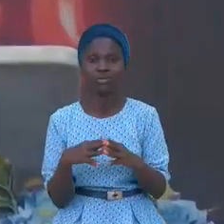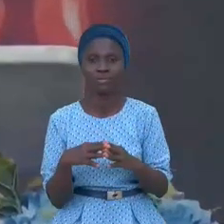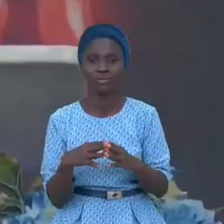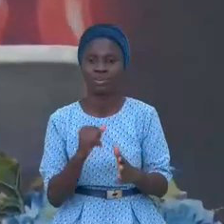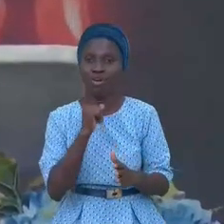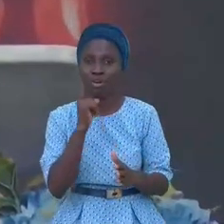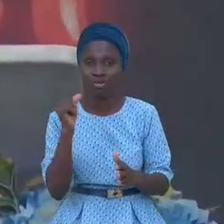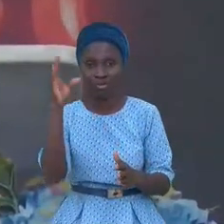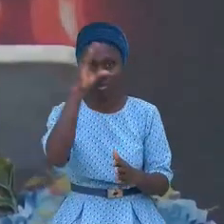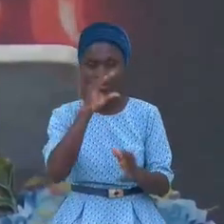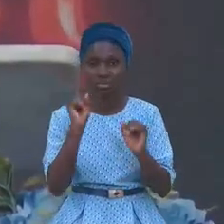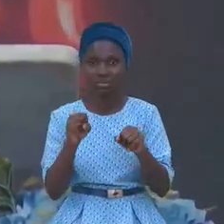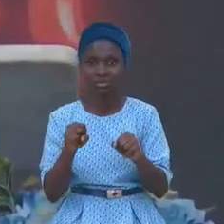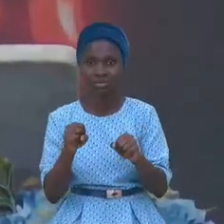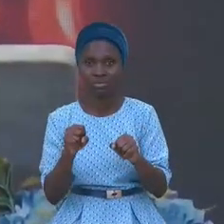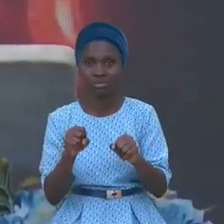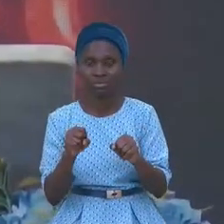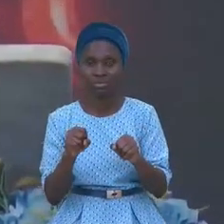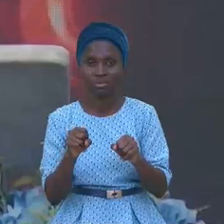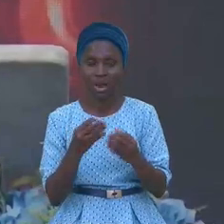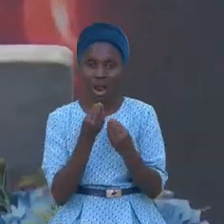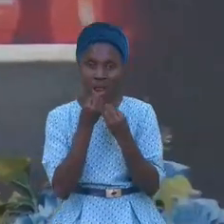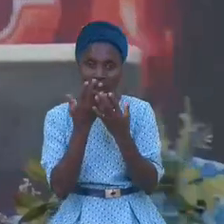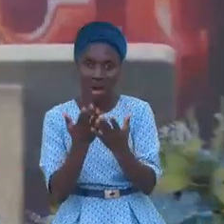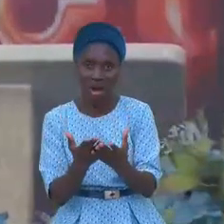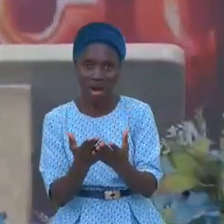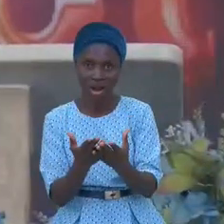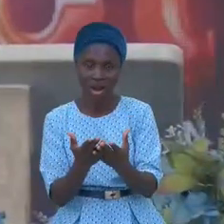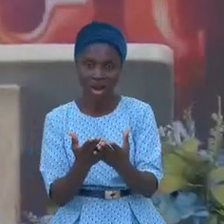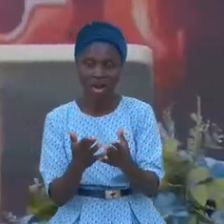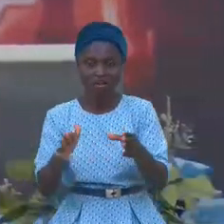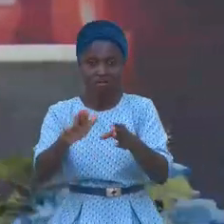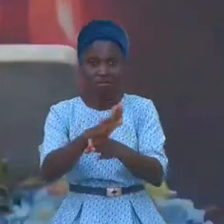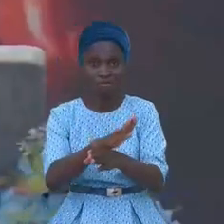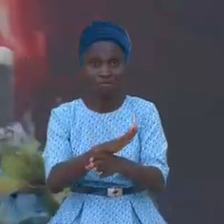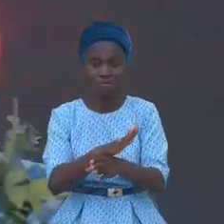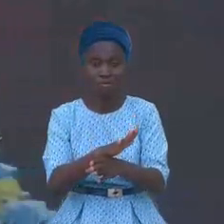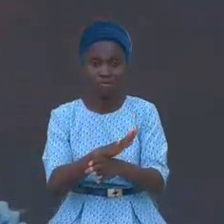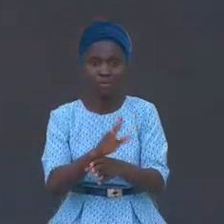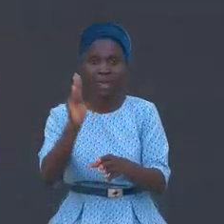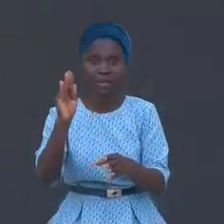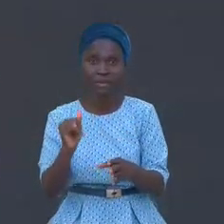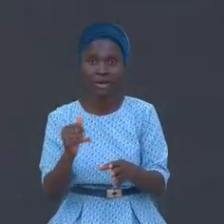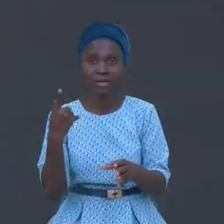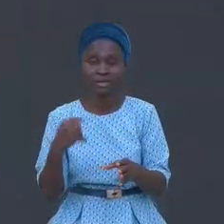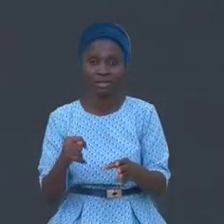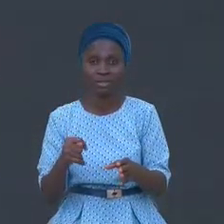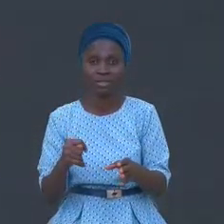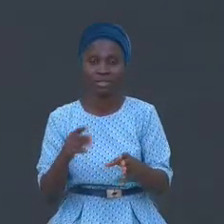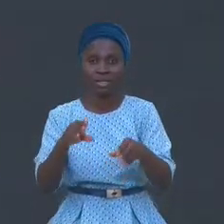l'onction illimitée, insaisissable, téléchargée par celui qui soutient.